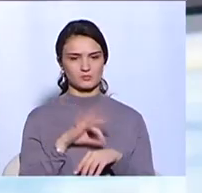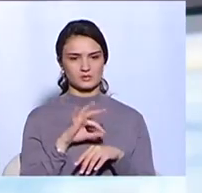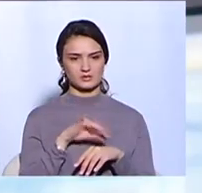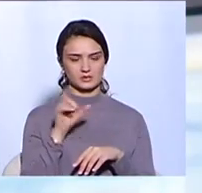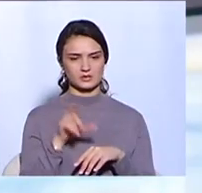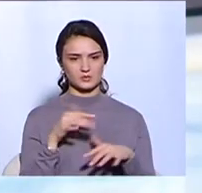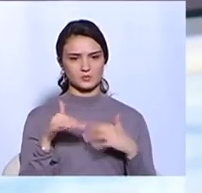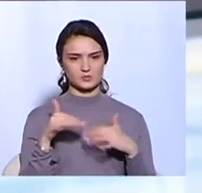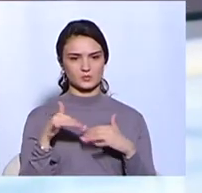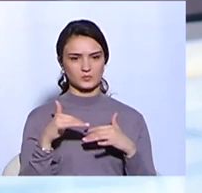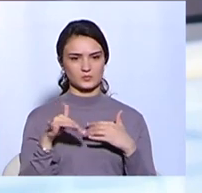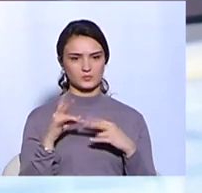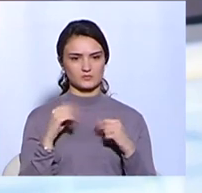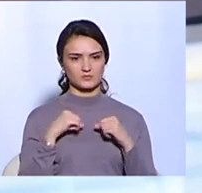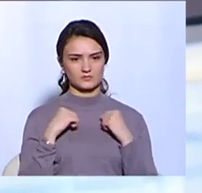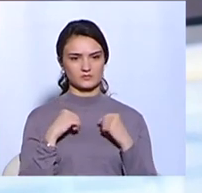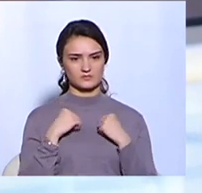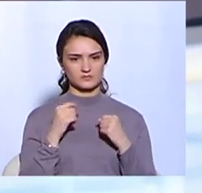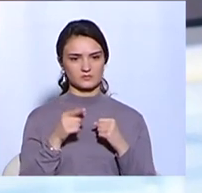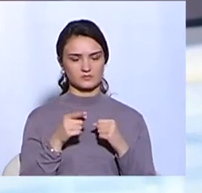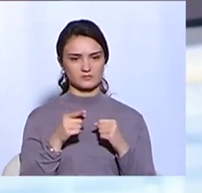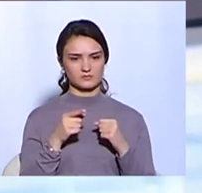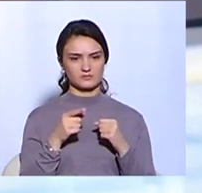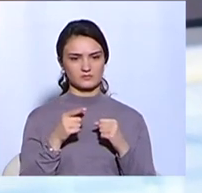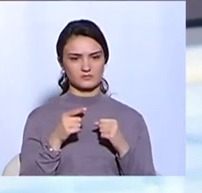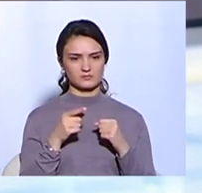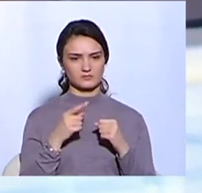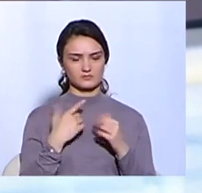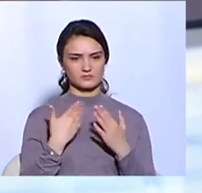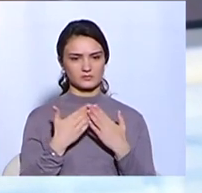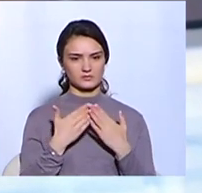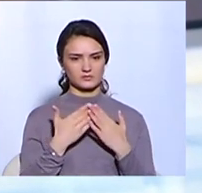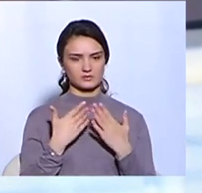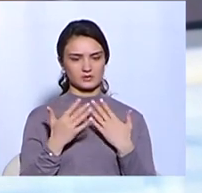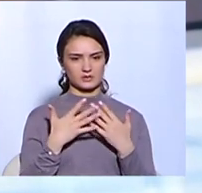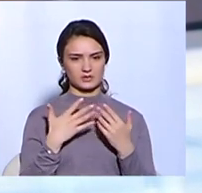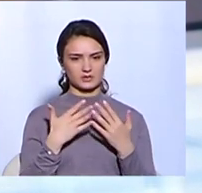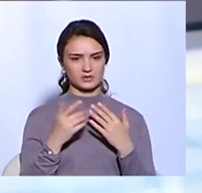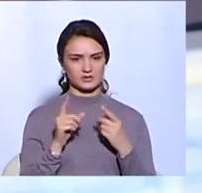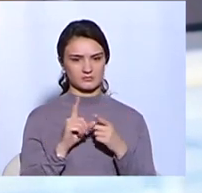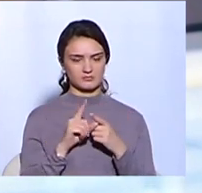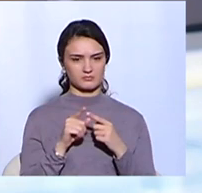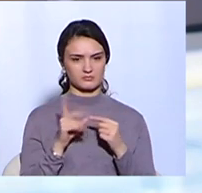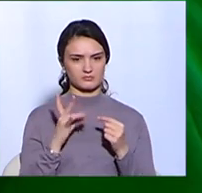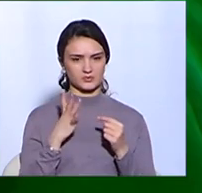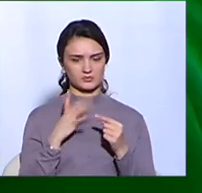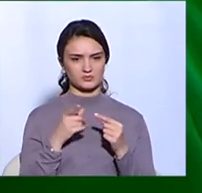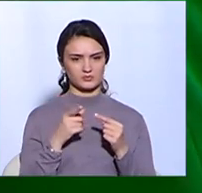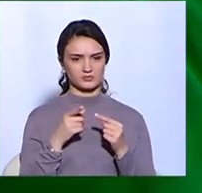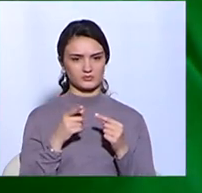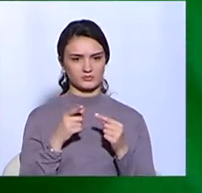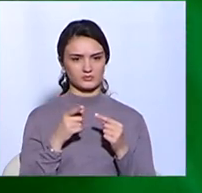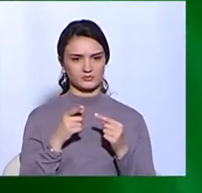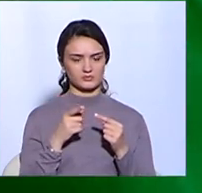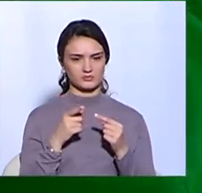არის სუსტი, ვეცადოთ, რომ გამტვირთოთ კიდურის სიმძიმე. მაგალითად, ხელზე მოვითავსოთ, თქვათ, მძიმე